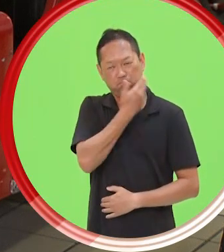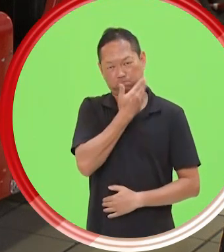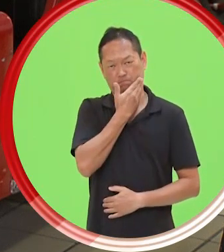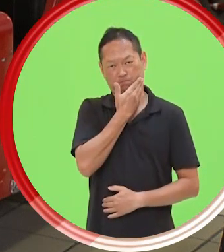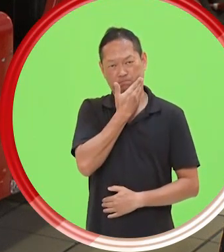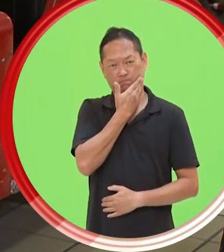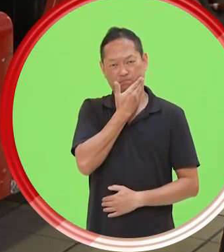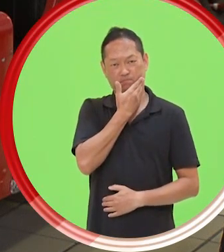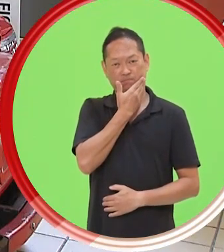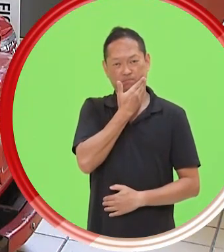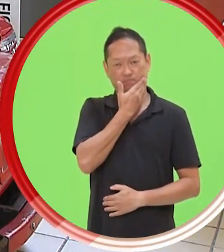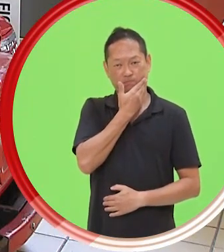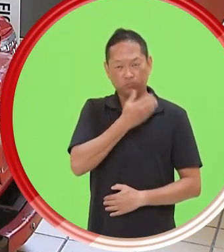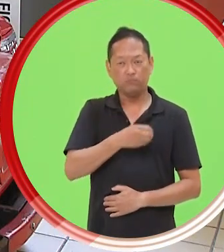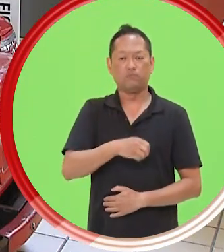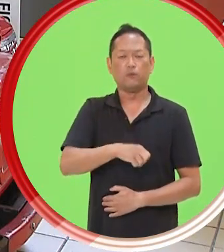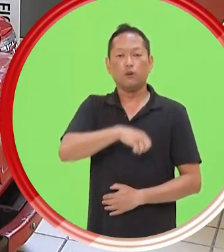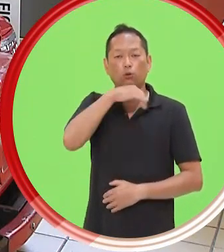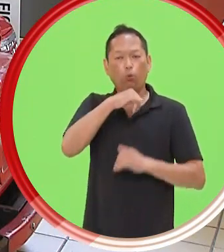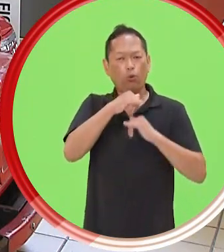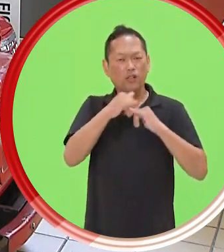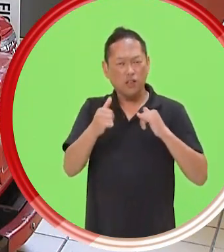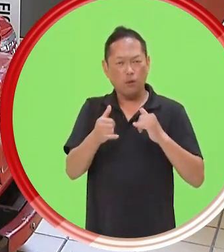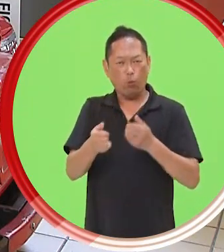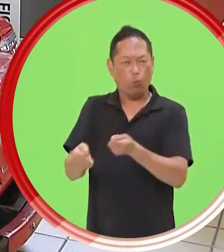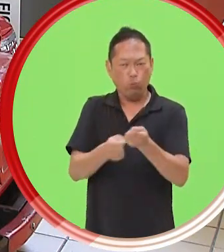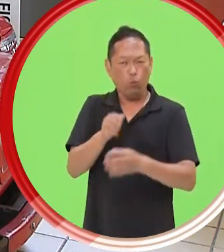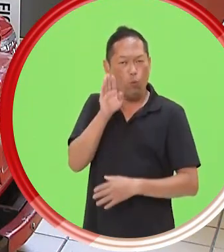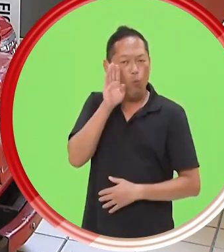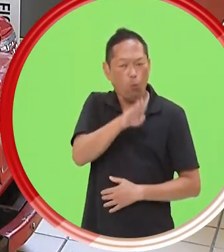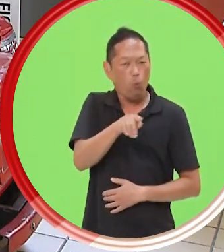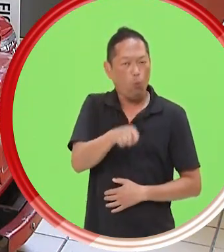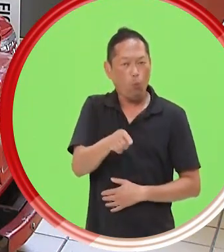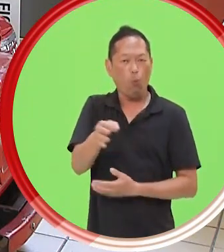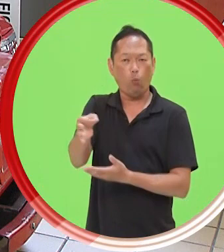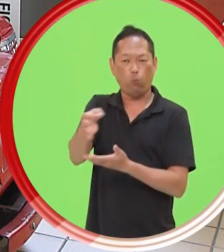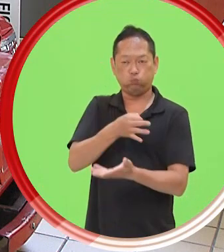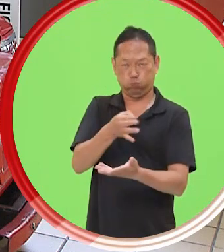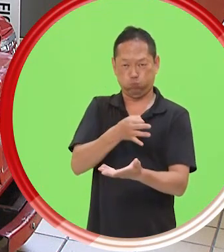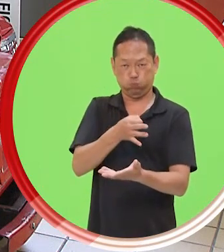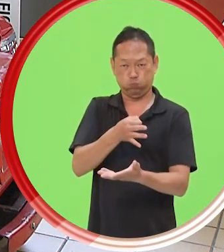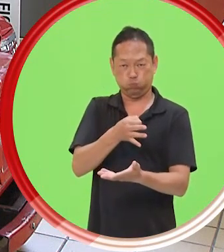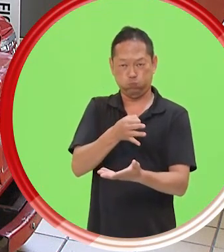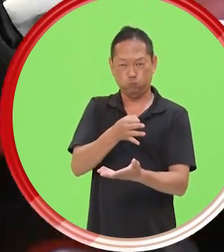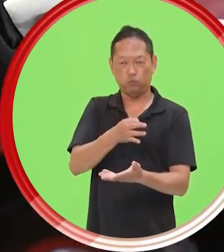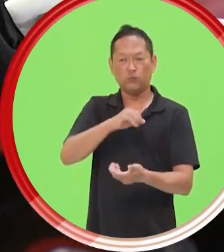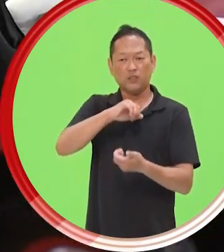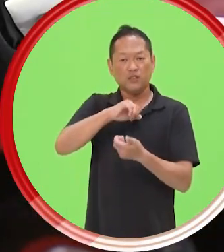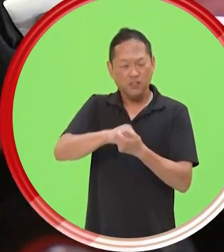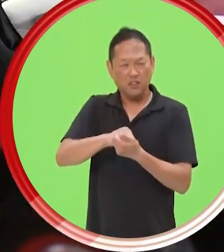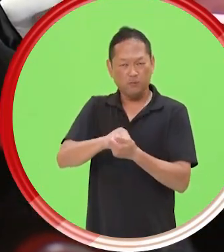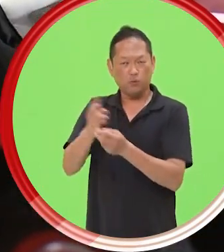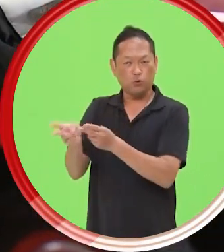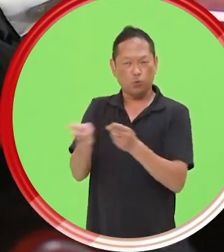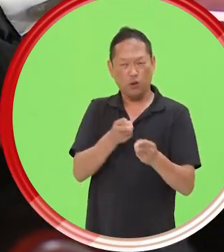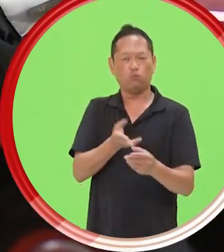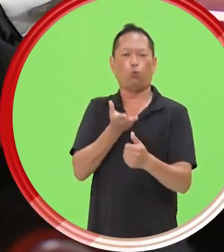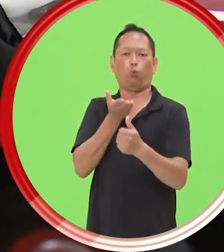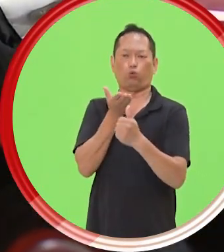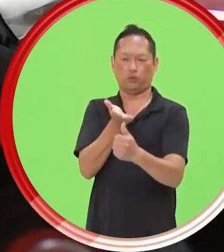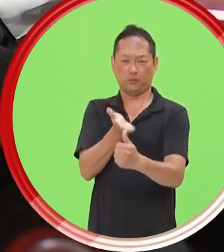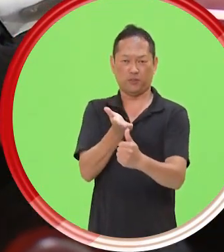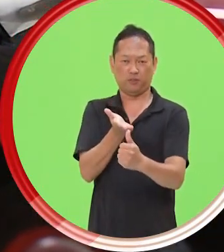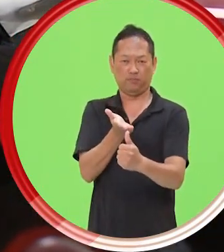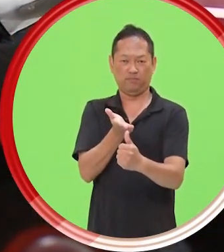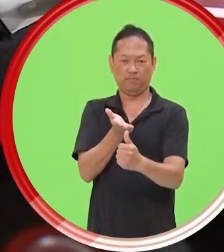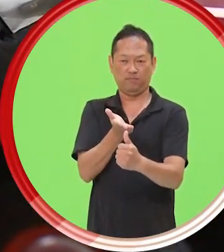に食い止めるためにも非常に重要です。高齢者でも扱いやすいものも販売されているので、そのような器具を備えてお